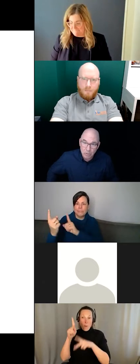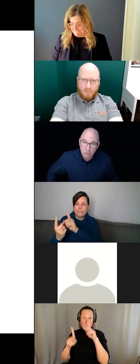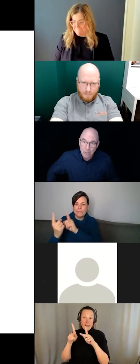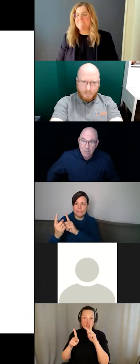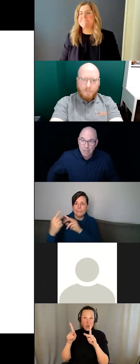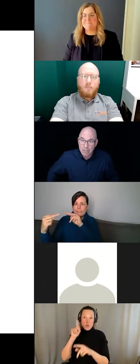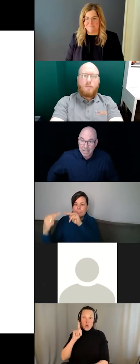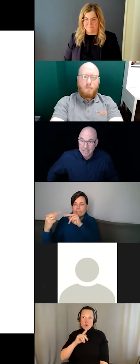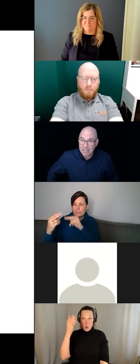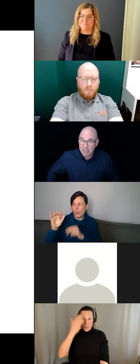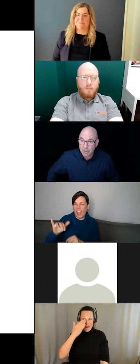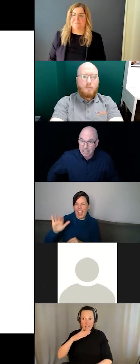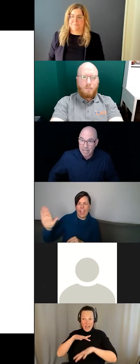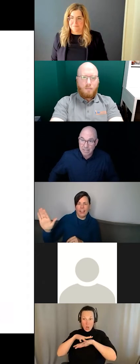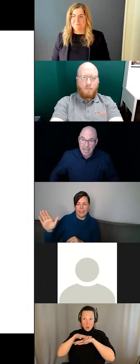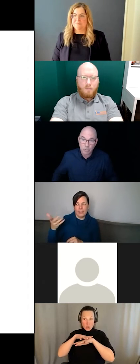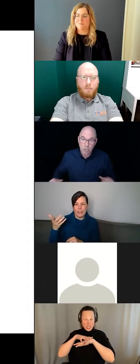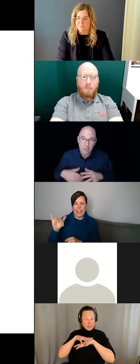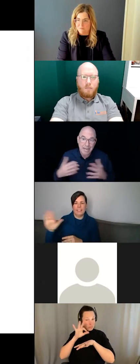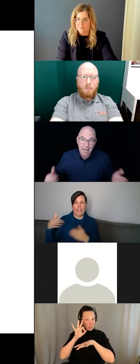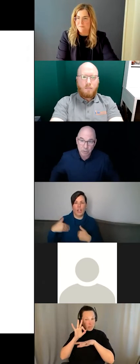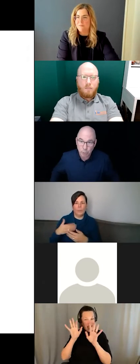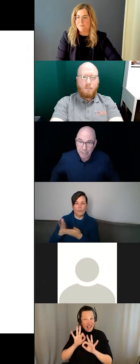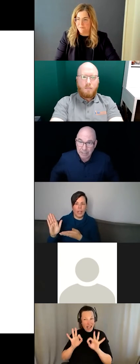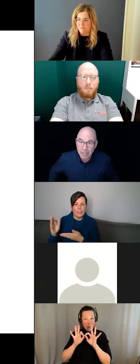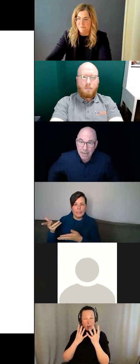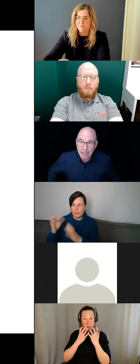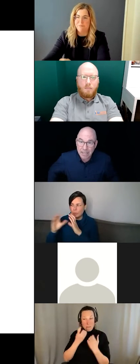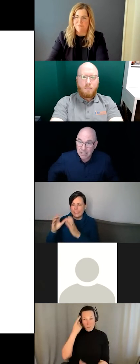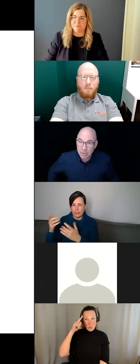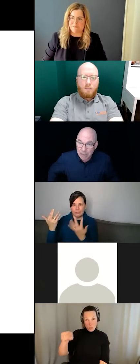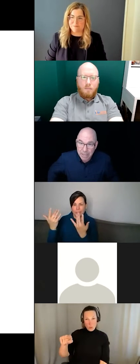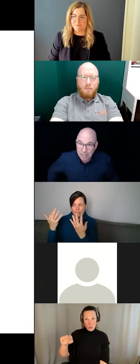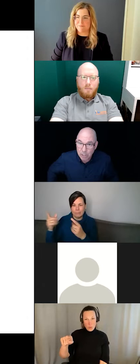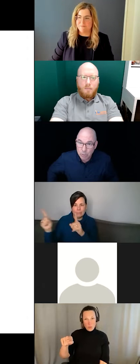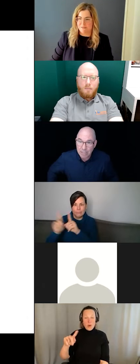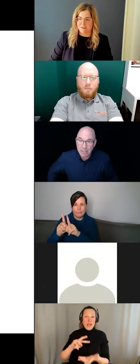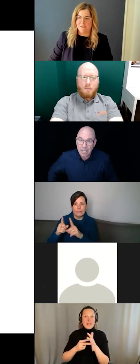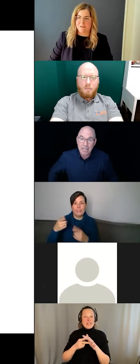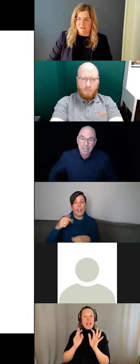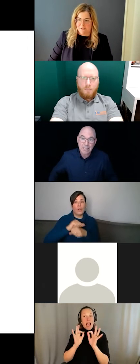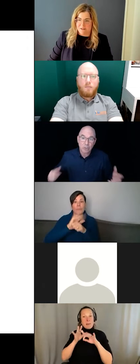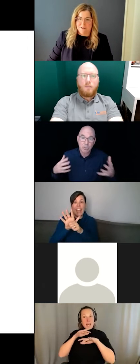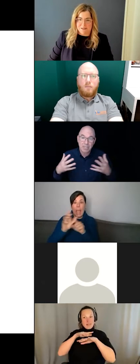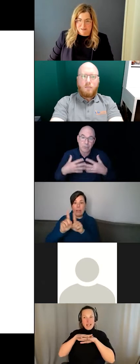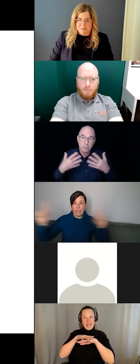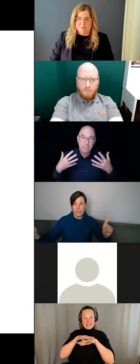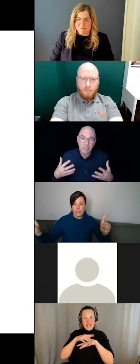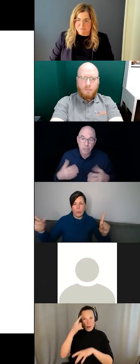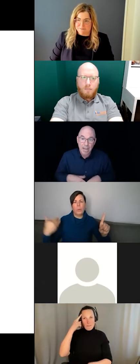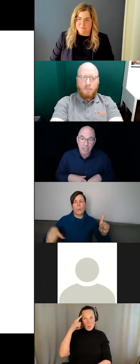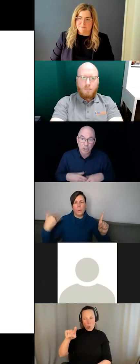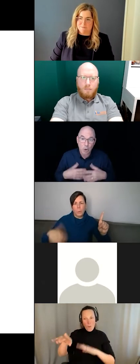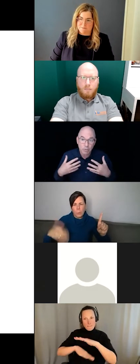qui dit pour les individus sourds et aveugles, le toucher, c'est vital pour les besoins pour eux, ce qui s'appelle